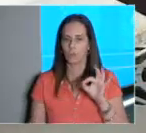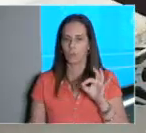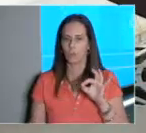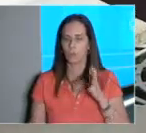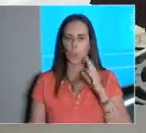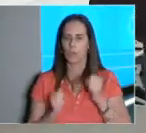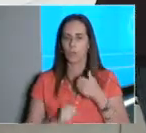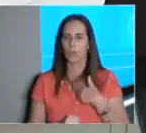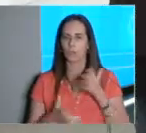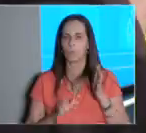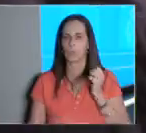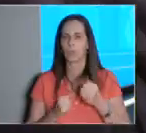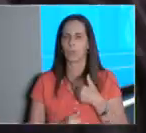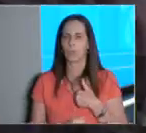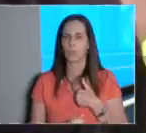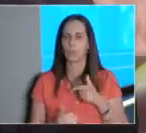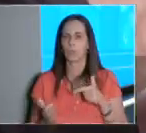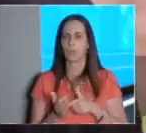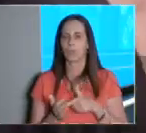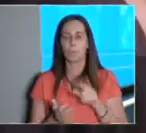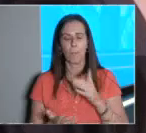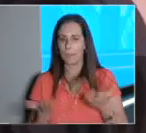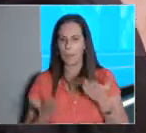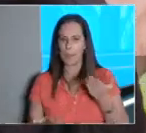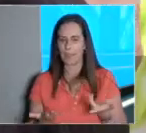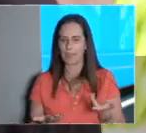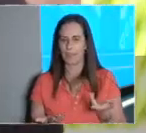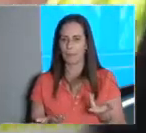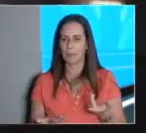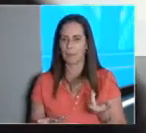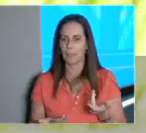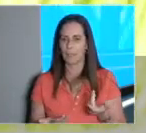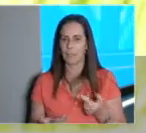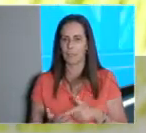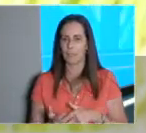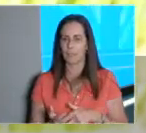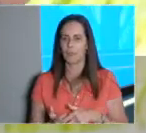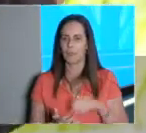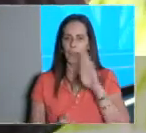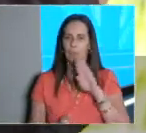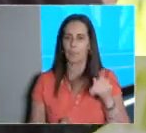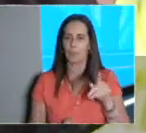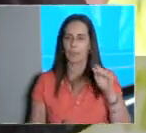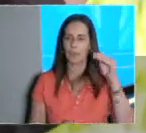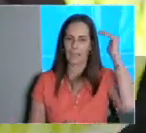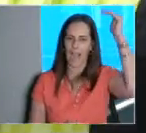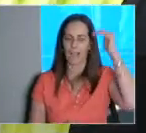אותנו? נורא קשה לי. למה? מאוד קשה לי, מפני ש... בין מי למי? בין מי למי? כן. לנתניהו,